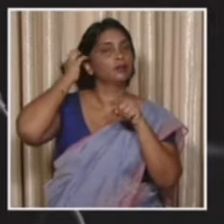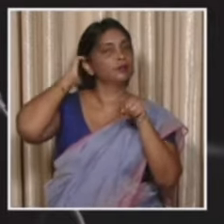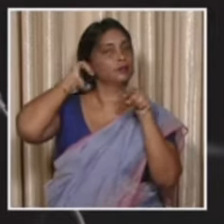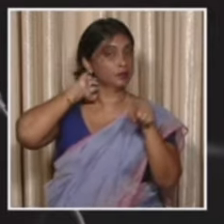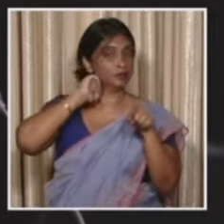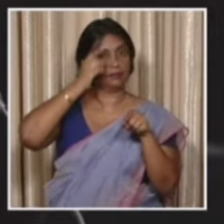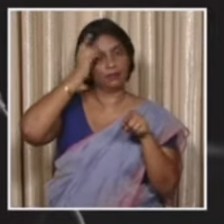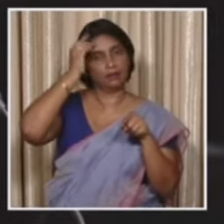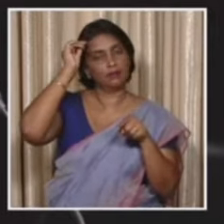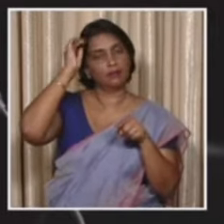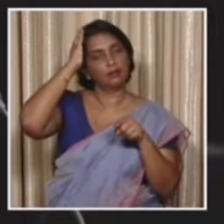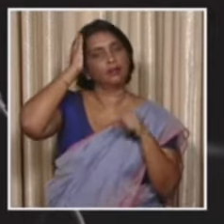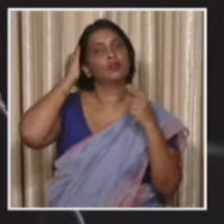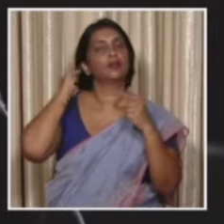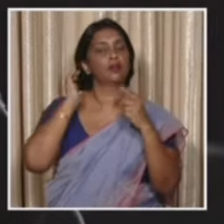நேரம்